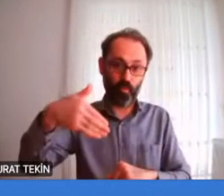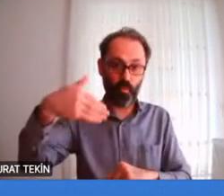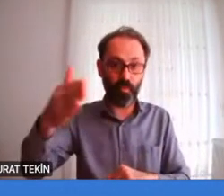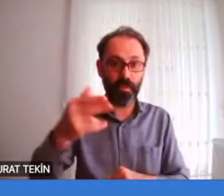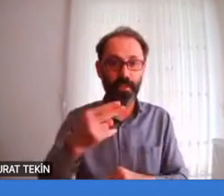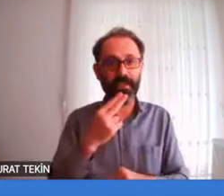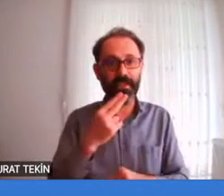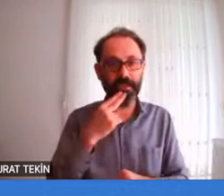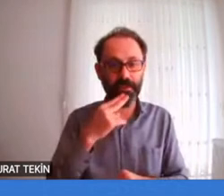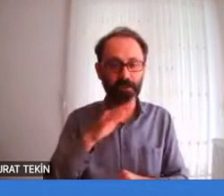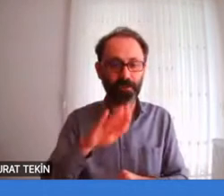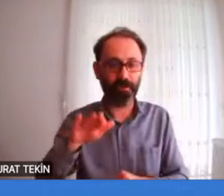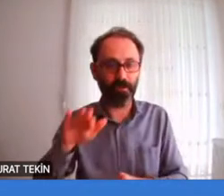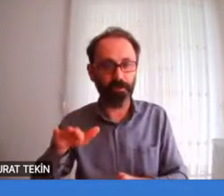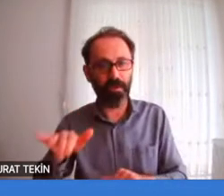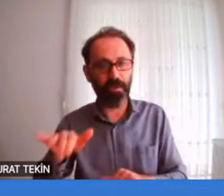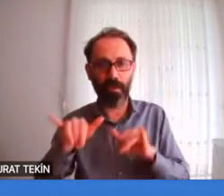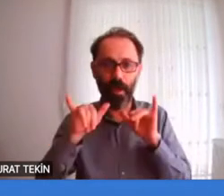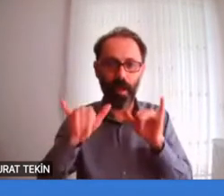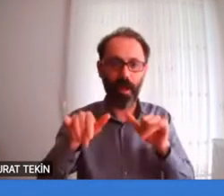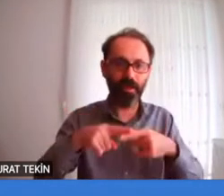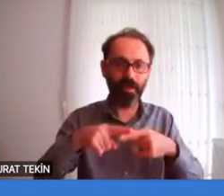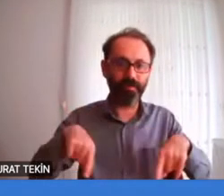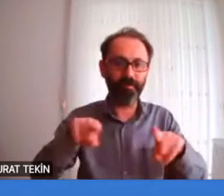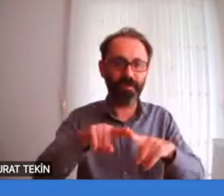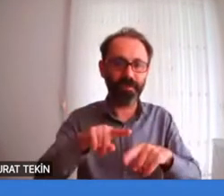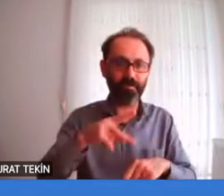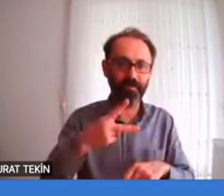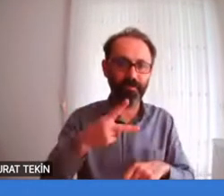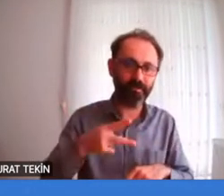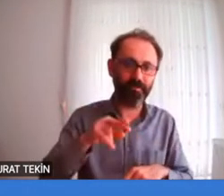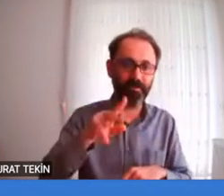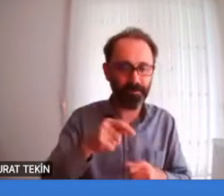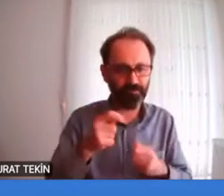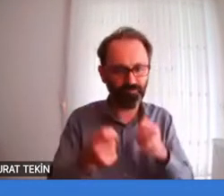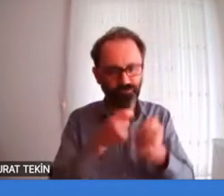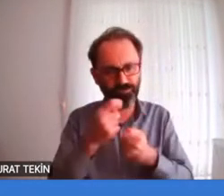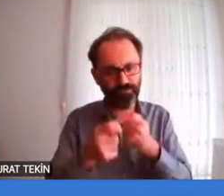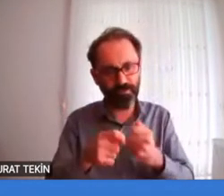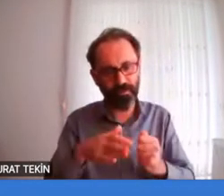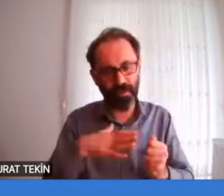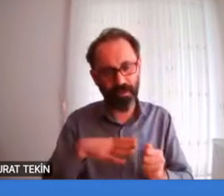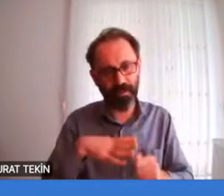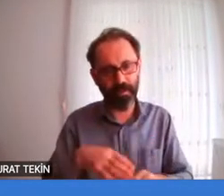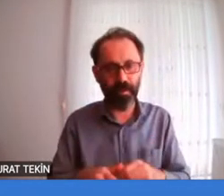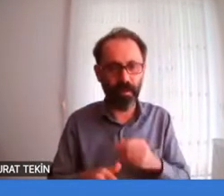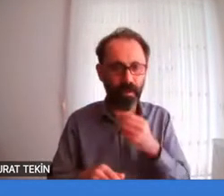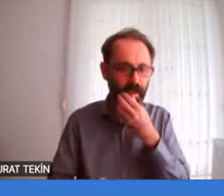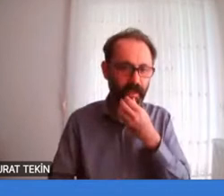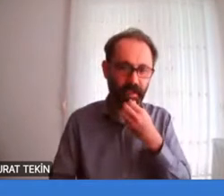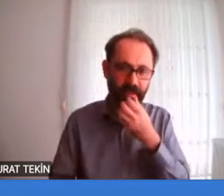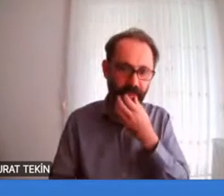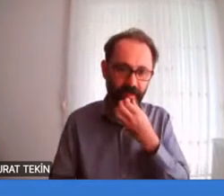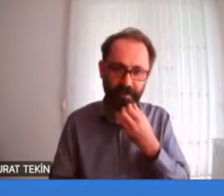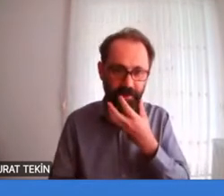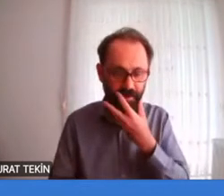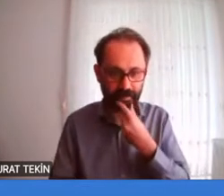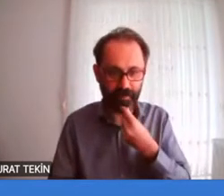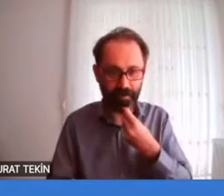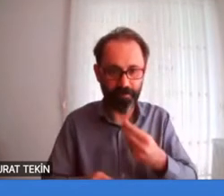çalışmalarını salık veriyorsun. Evet. Hı hı. Teşekkür ederim. Bu soruya yine ekleme yapmak isteyen, bu soru